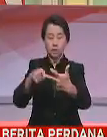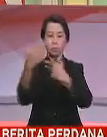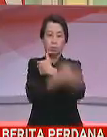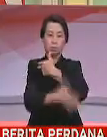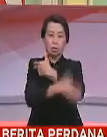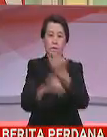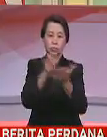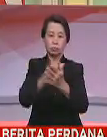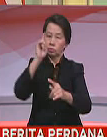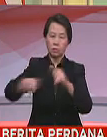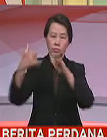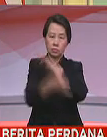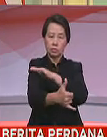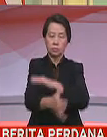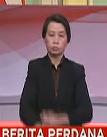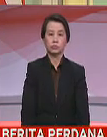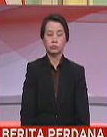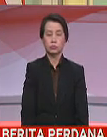berkenaan.